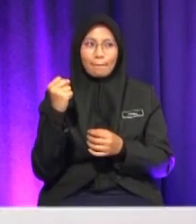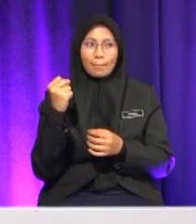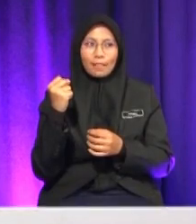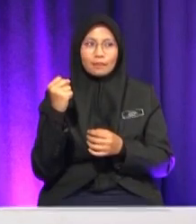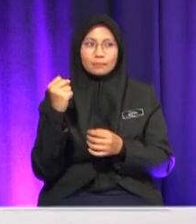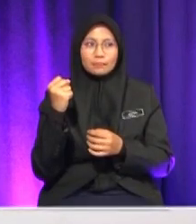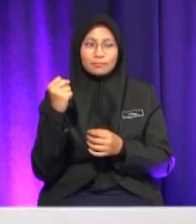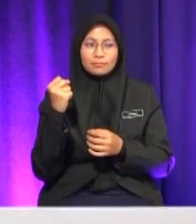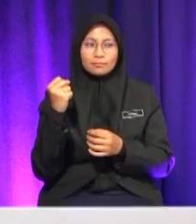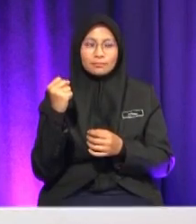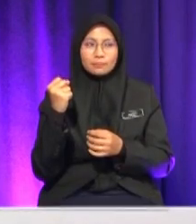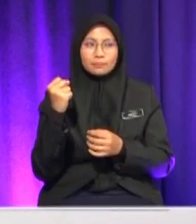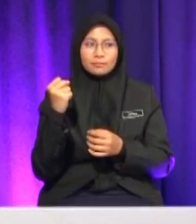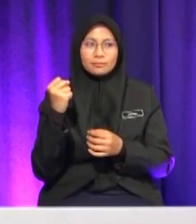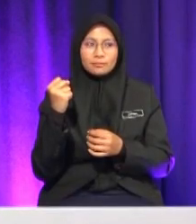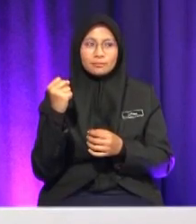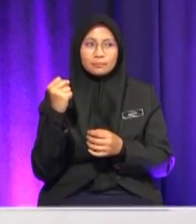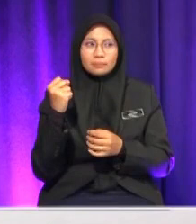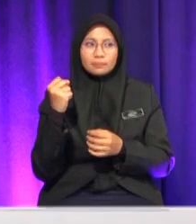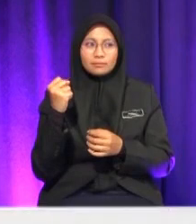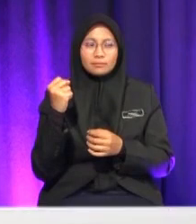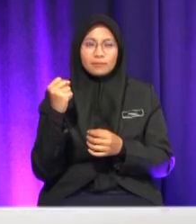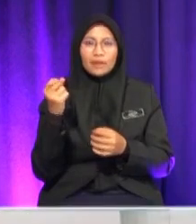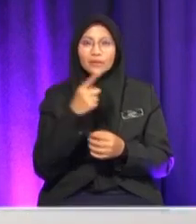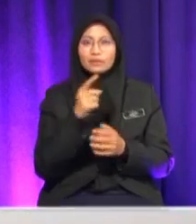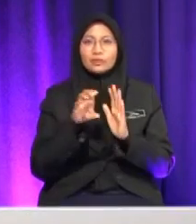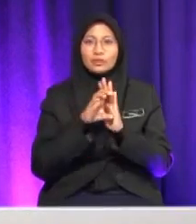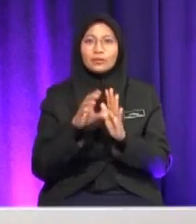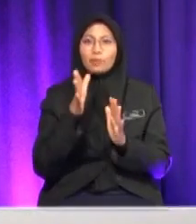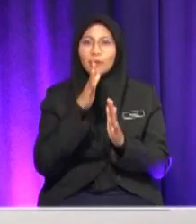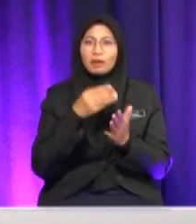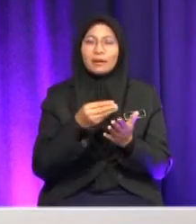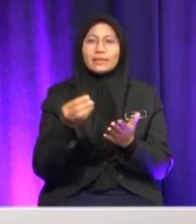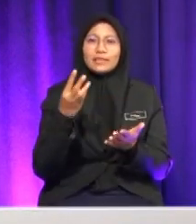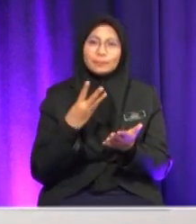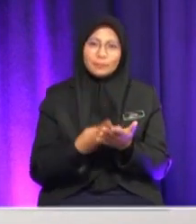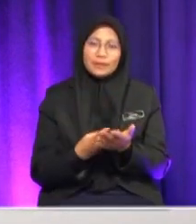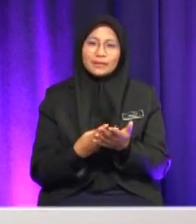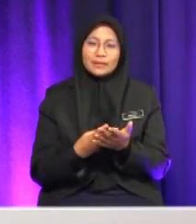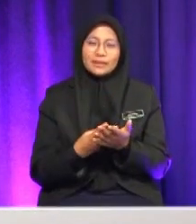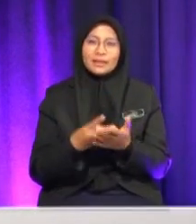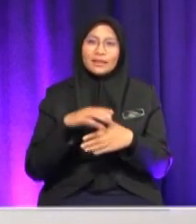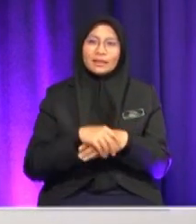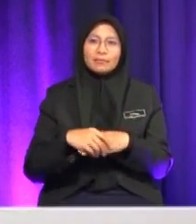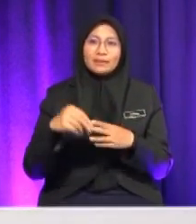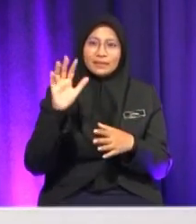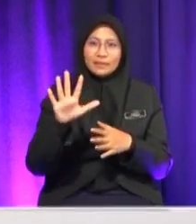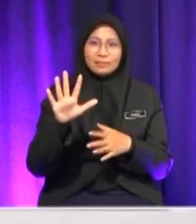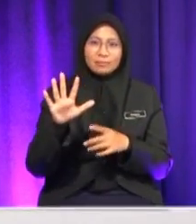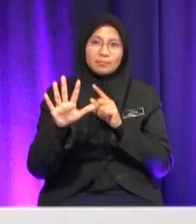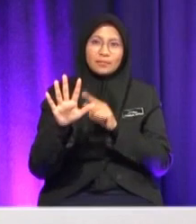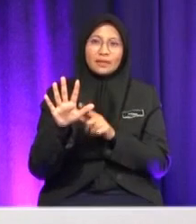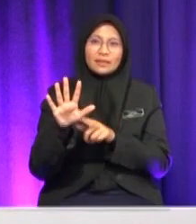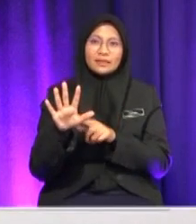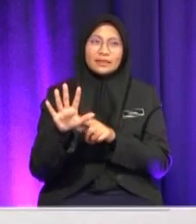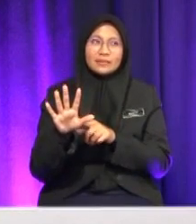contoh, setiap hari ibu saya akan memberikan RM5 untuk membelikan makanan di sekolah pada waktu rehat. So saya akan cuba